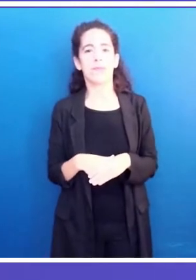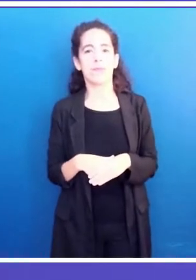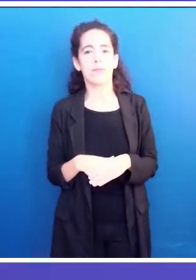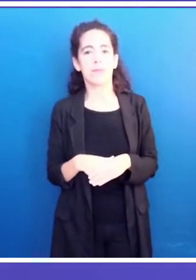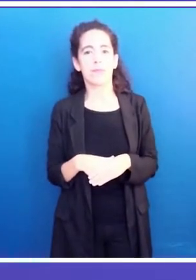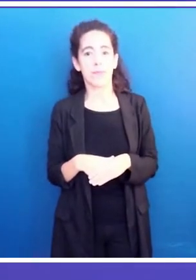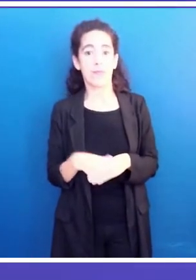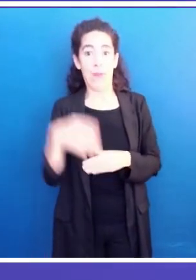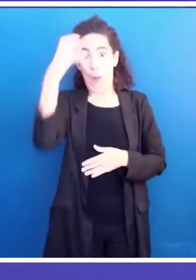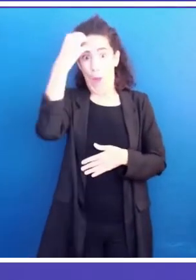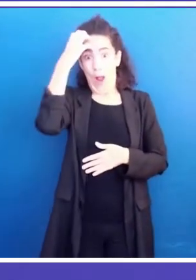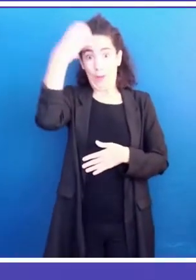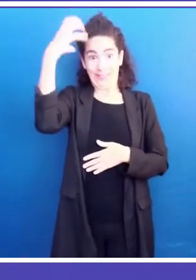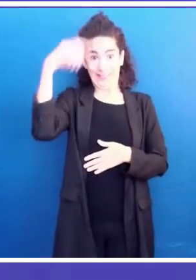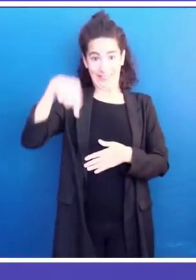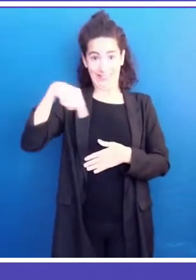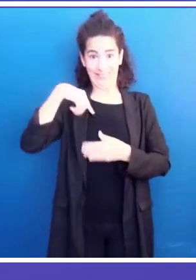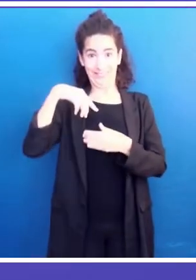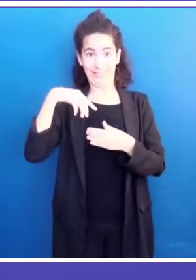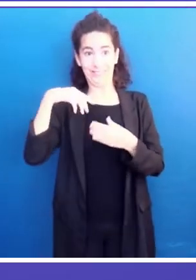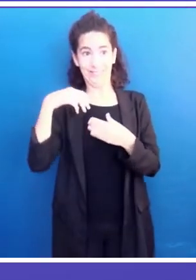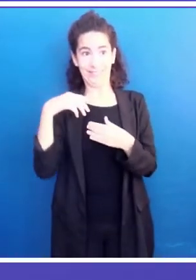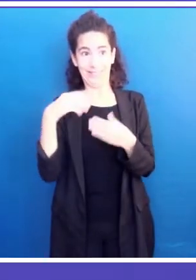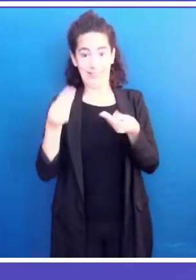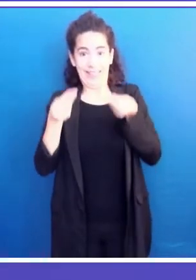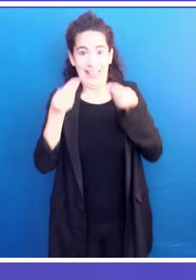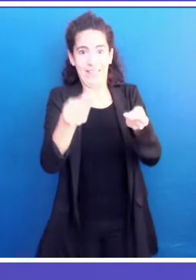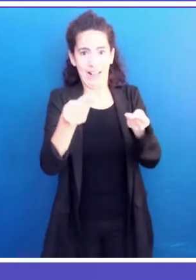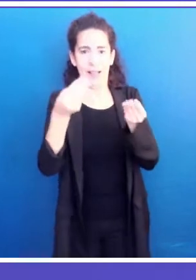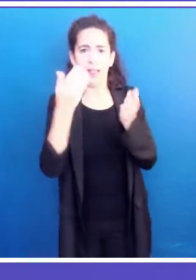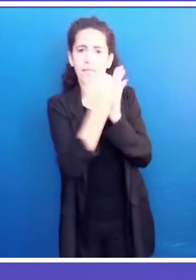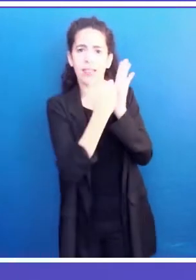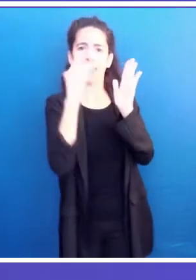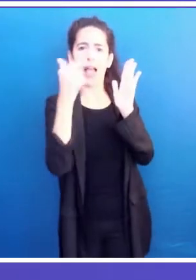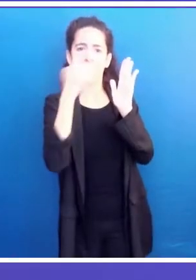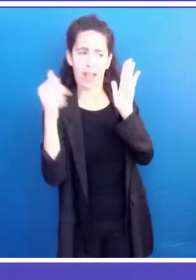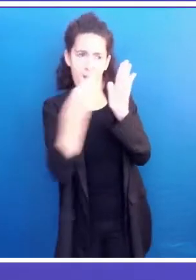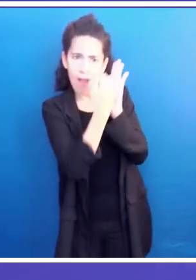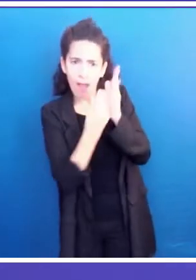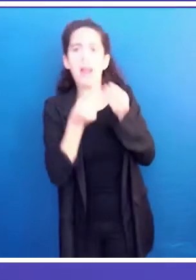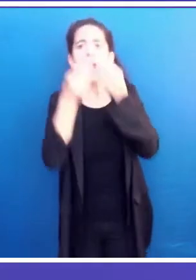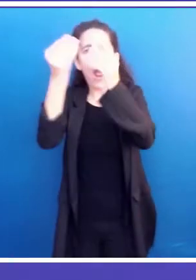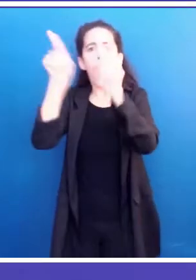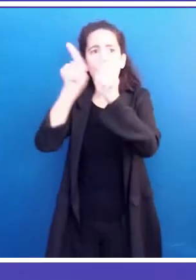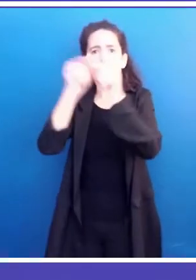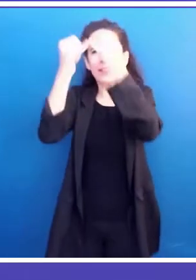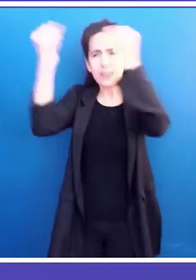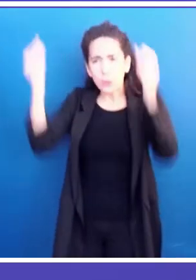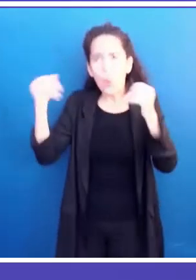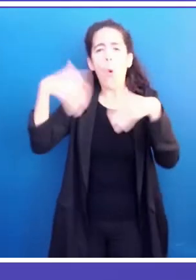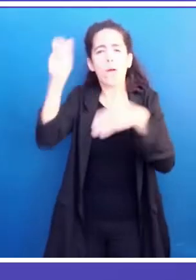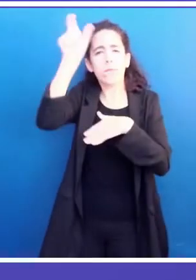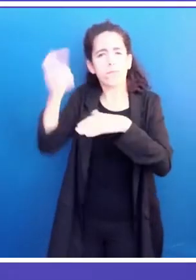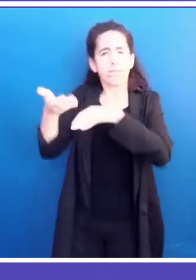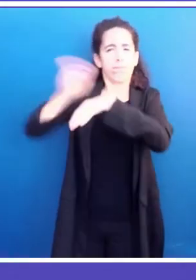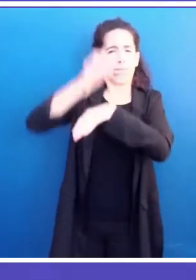على النوع الاجتماعي خلال فترة الإغلاق التام، وذلك واضح من خلال الوحدات المحلية